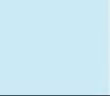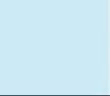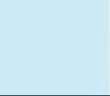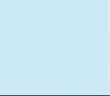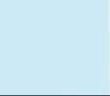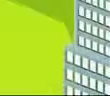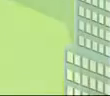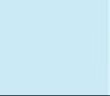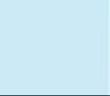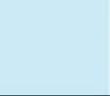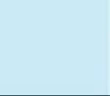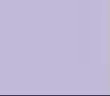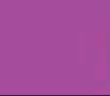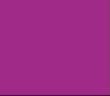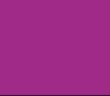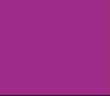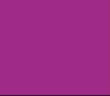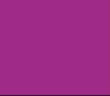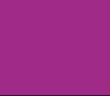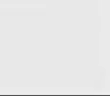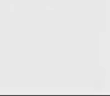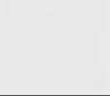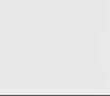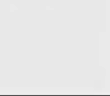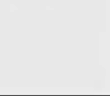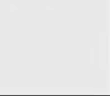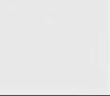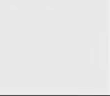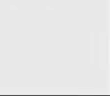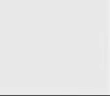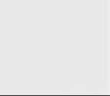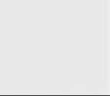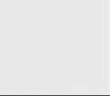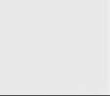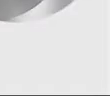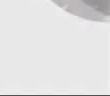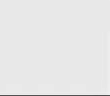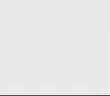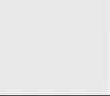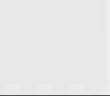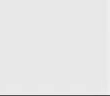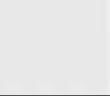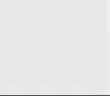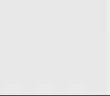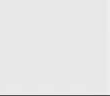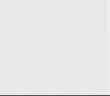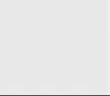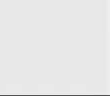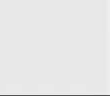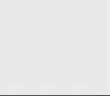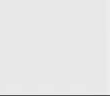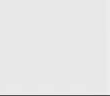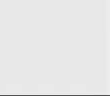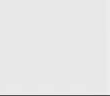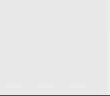bo'lgan. Ikkinchi ustun esa siyoh rang. Psixologiyada bu rang or-nomus, qonun ustuvorligi degan tushunchani